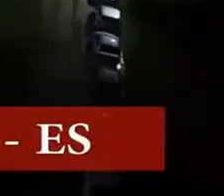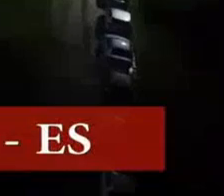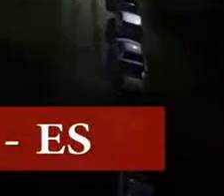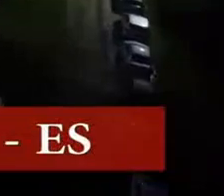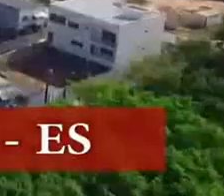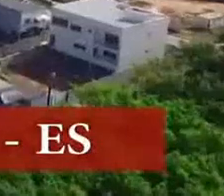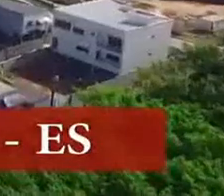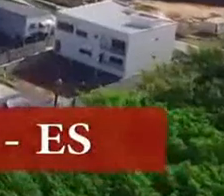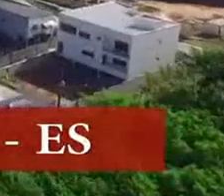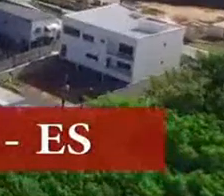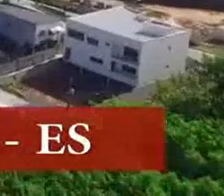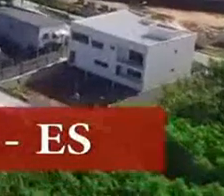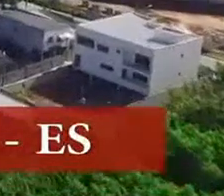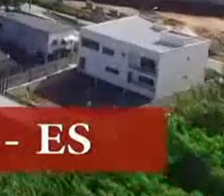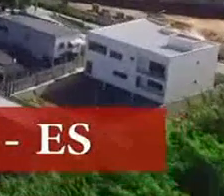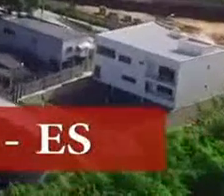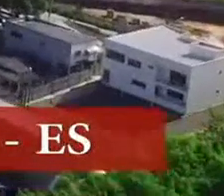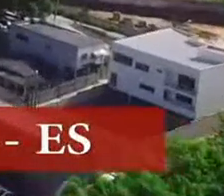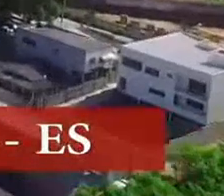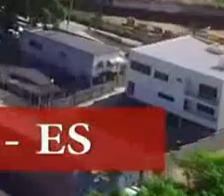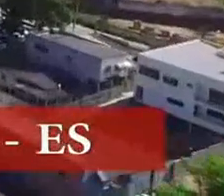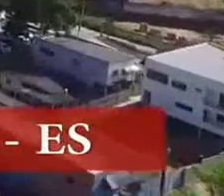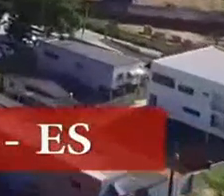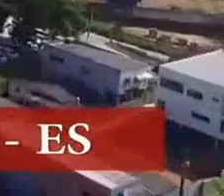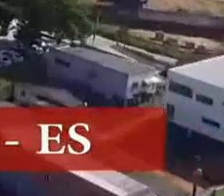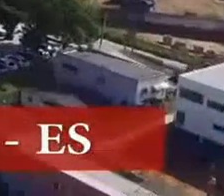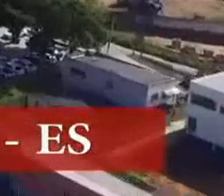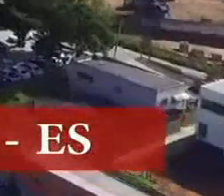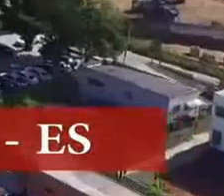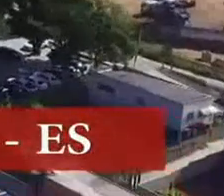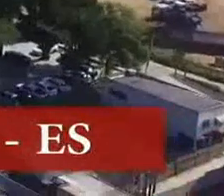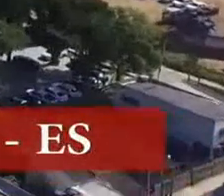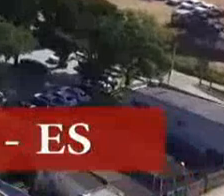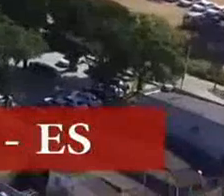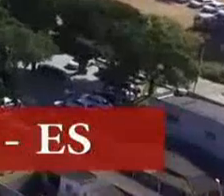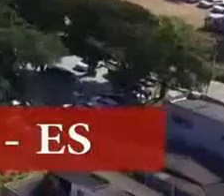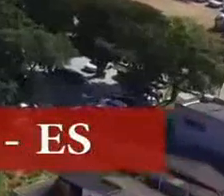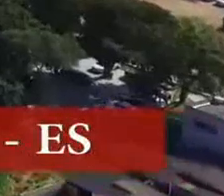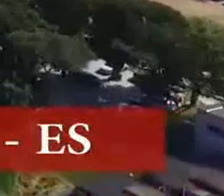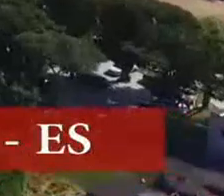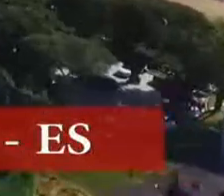Thank you.